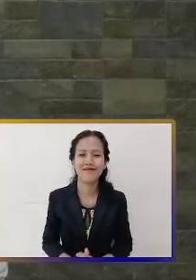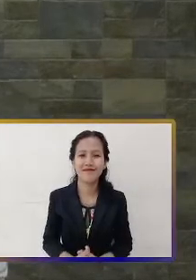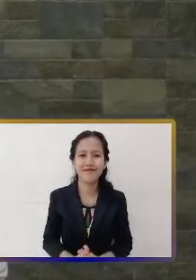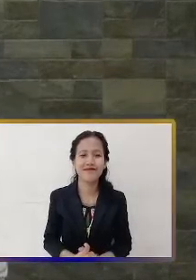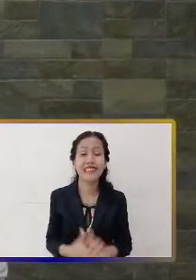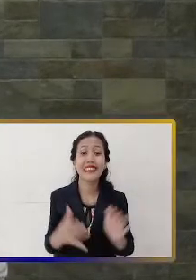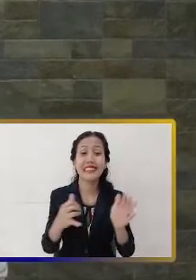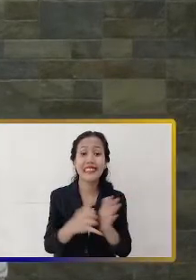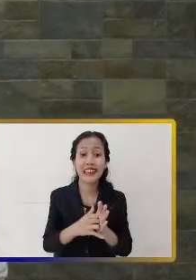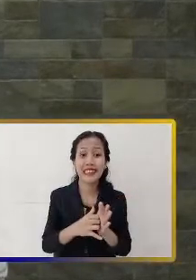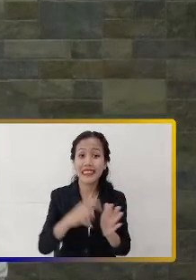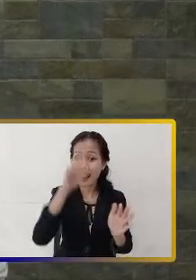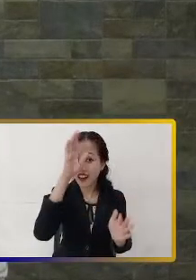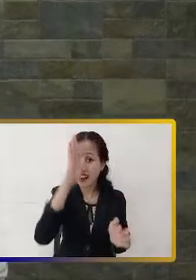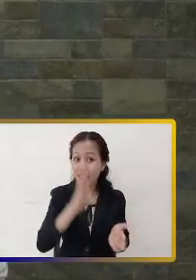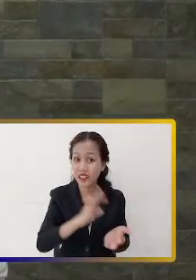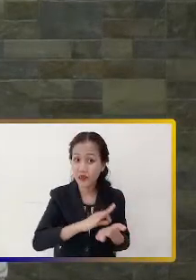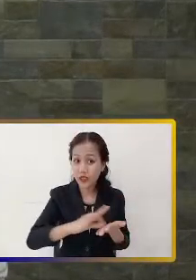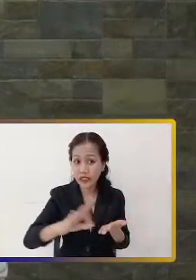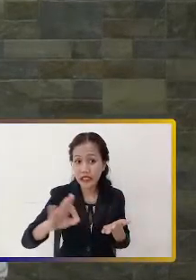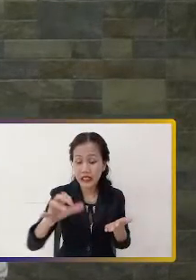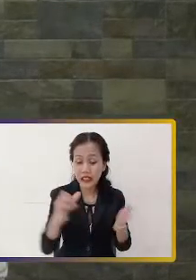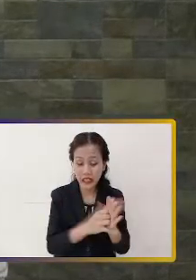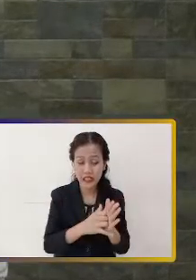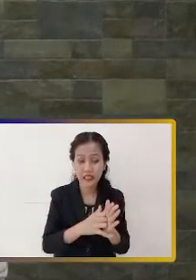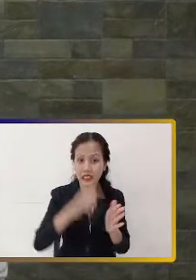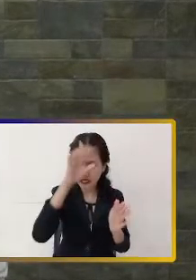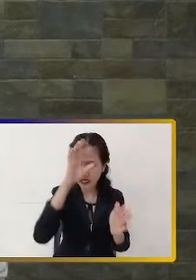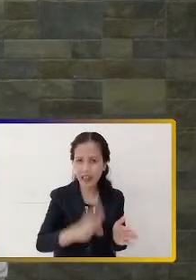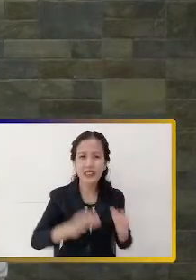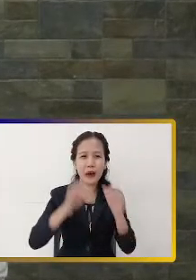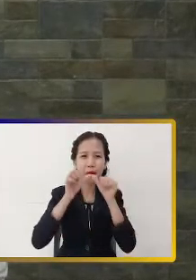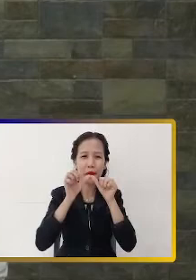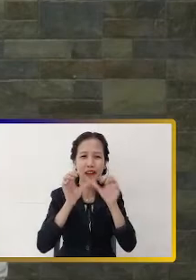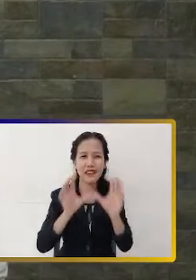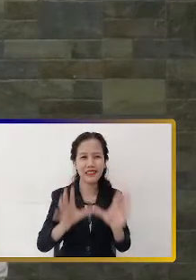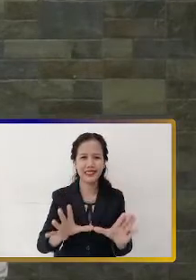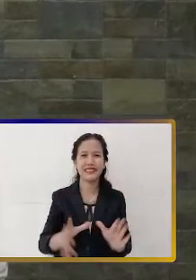God that forgives, God that blesses.